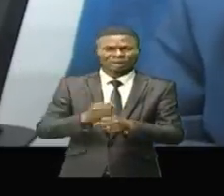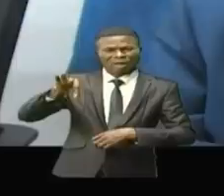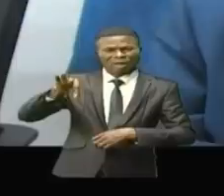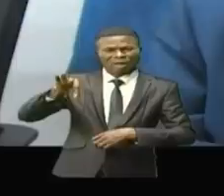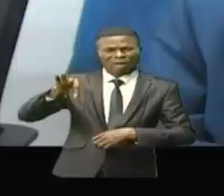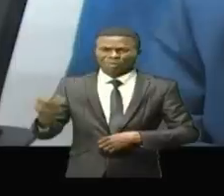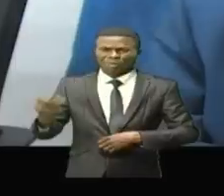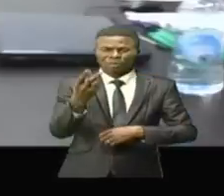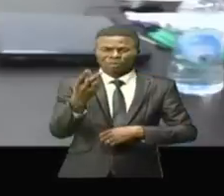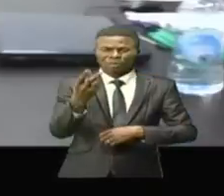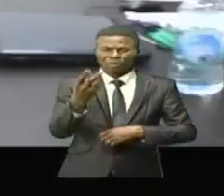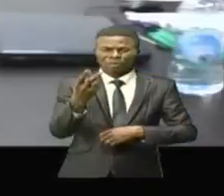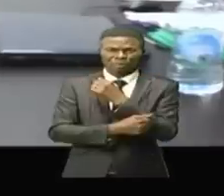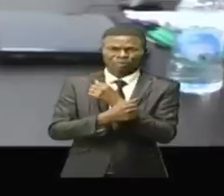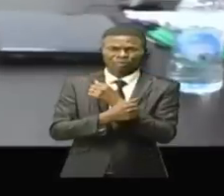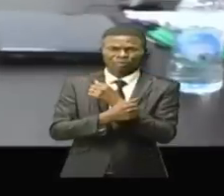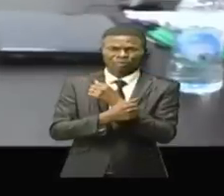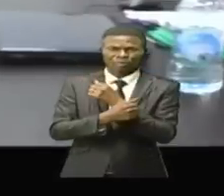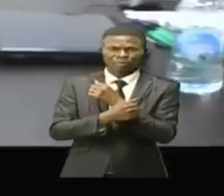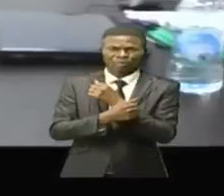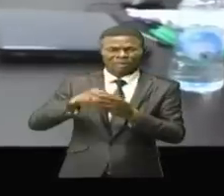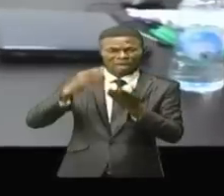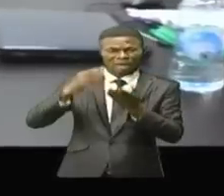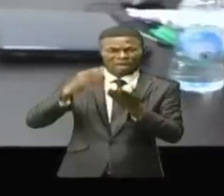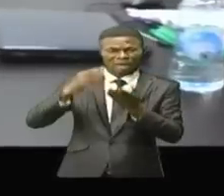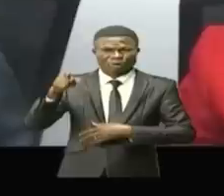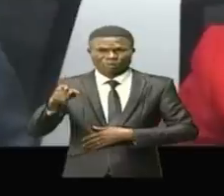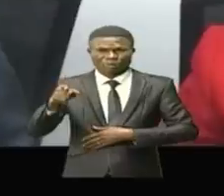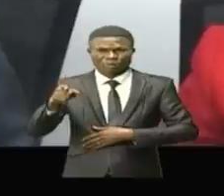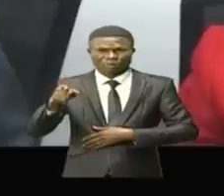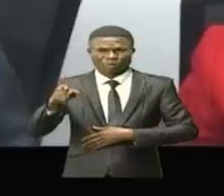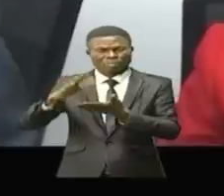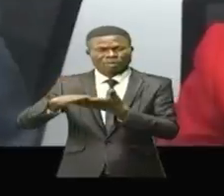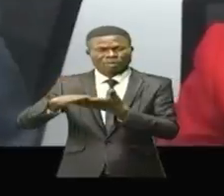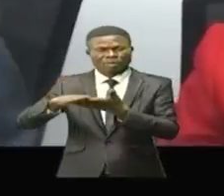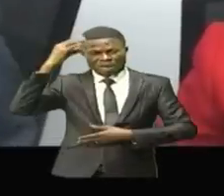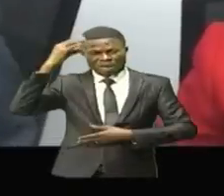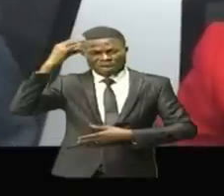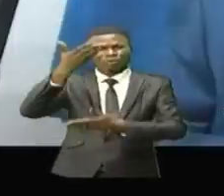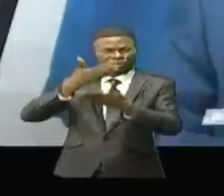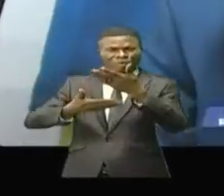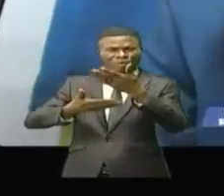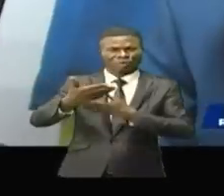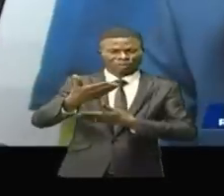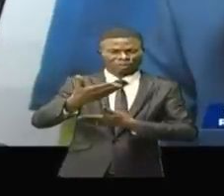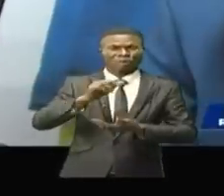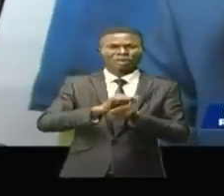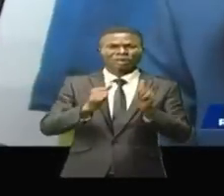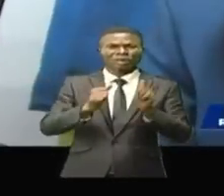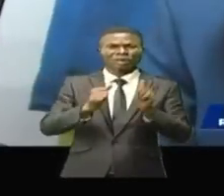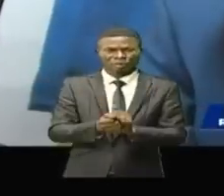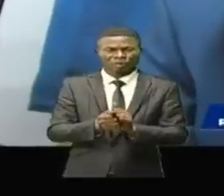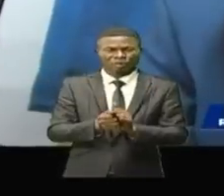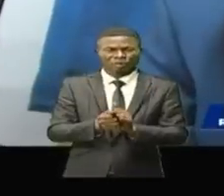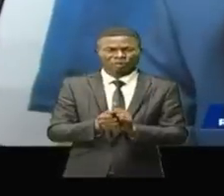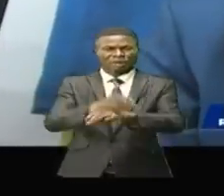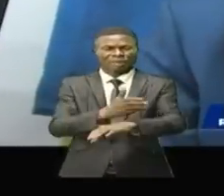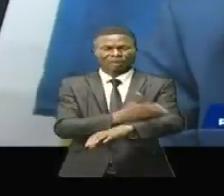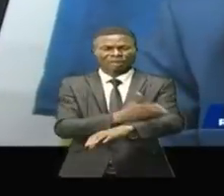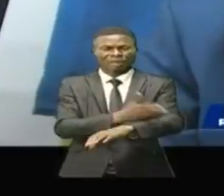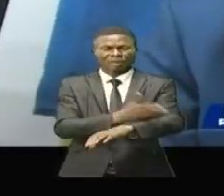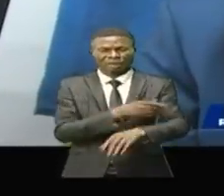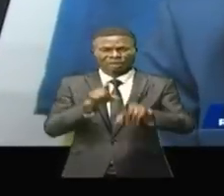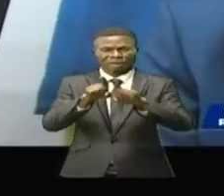commun à leur institution, partager les expériences sur les évolutions